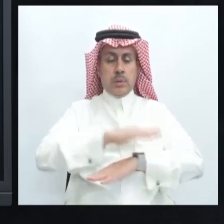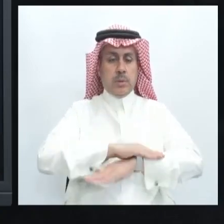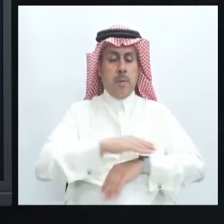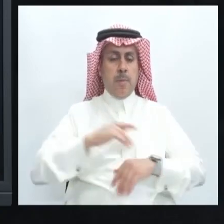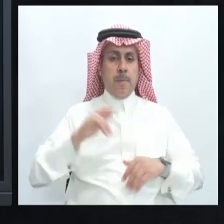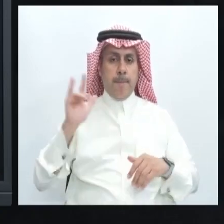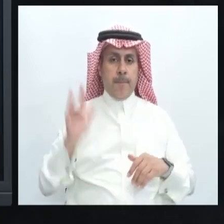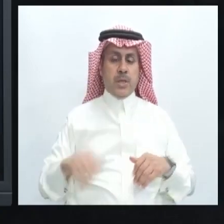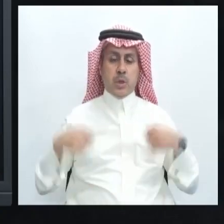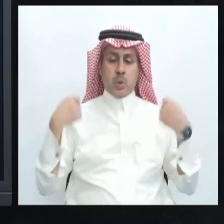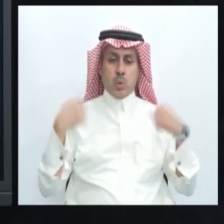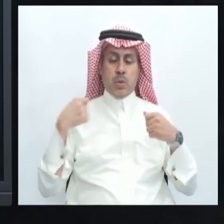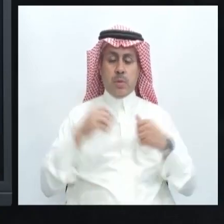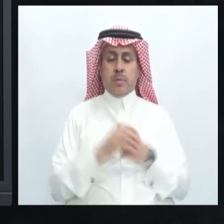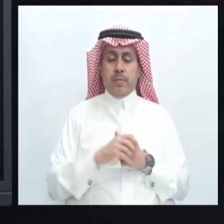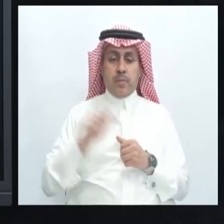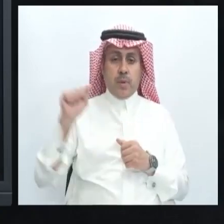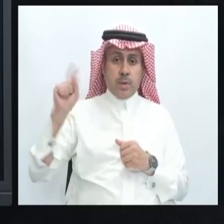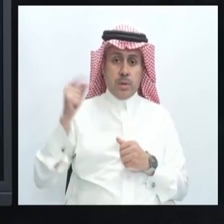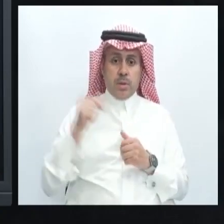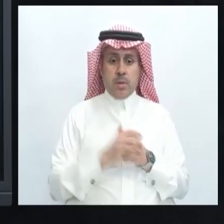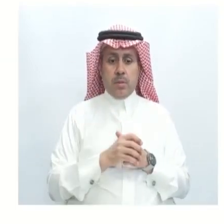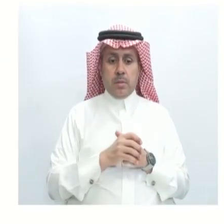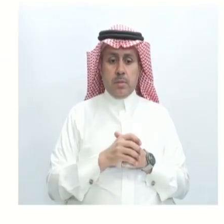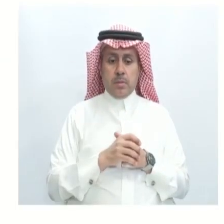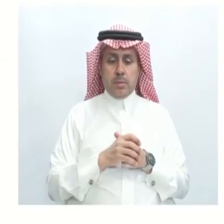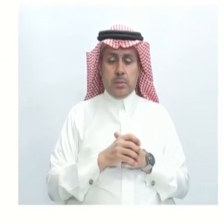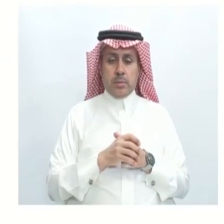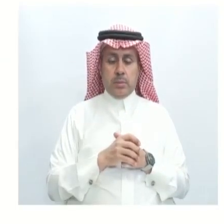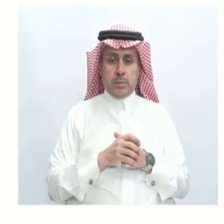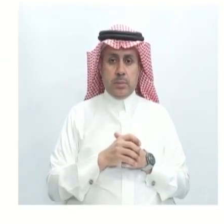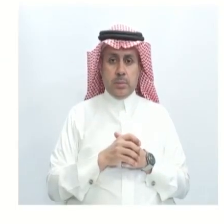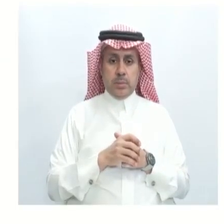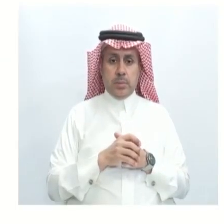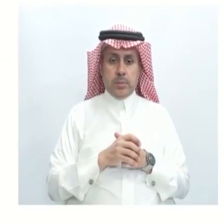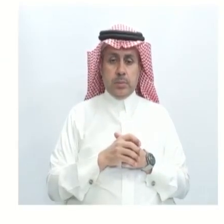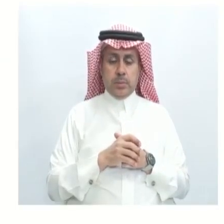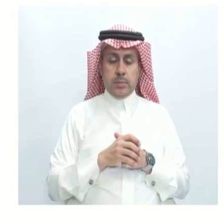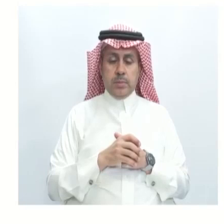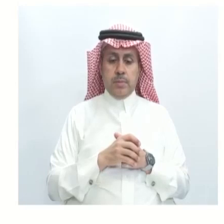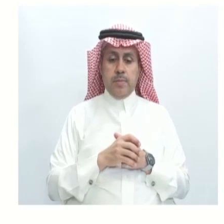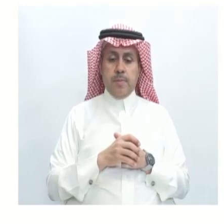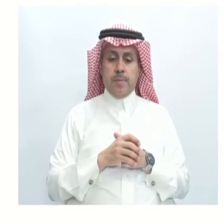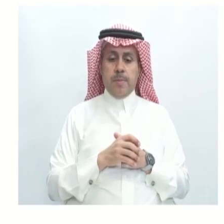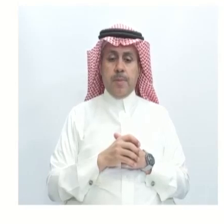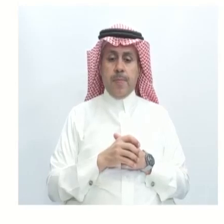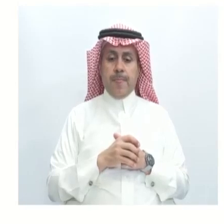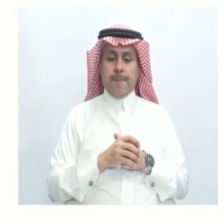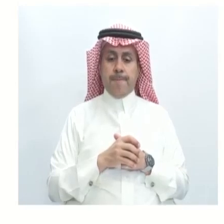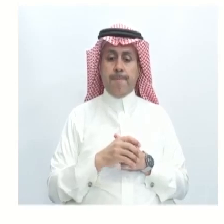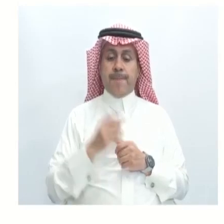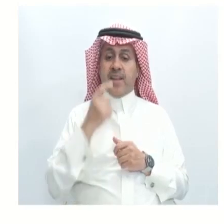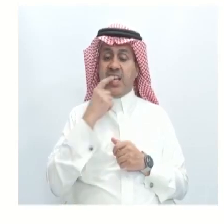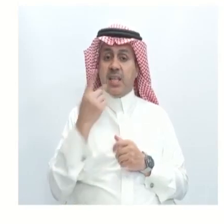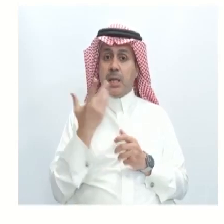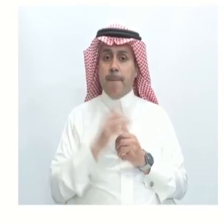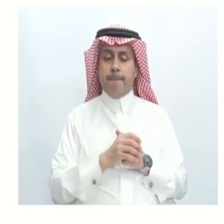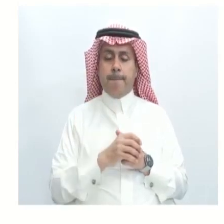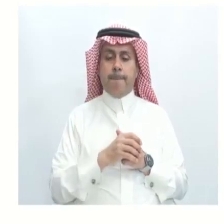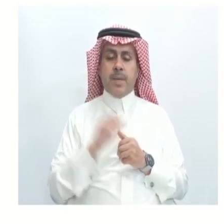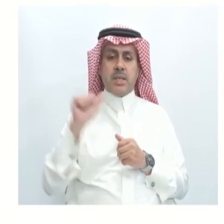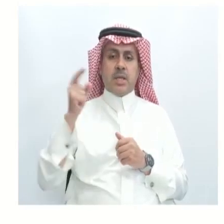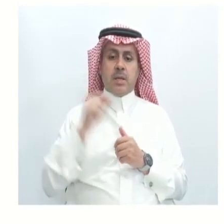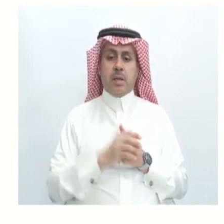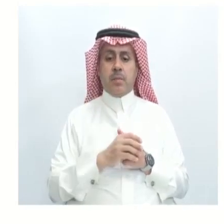قد صدر او اداه الاصدار امر ملكي الف تقسيم ثلاثه عشر فتاريخ الاصدار